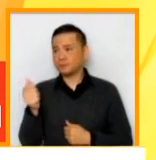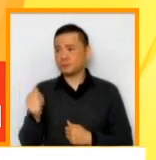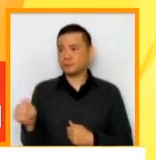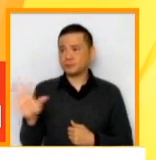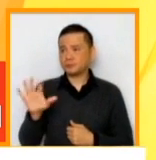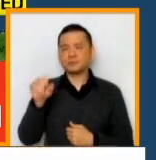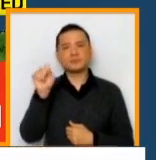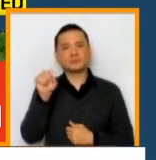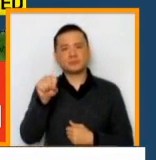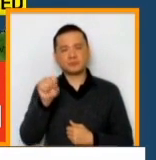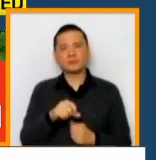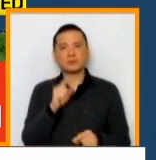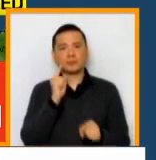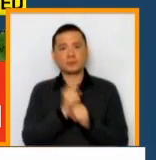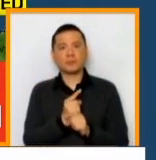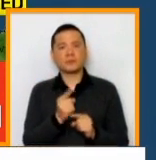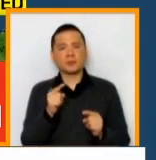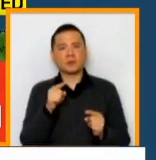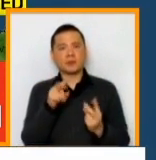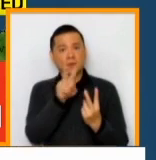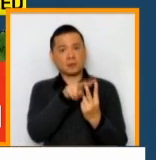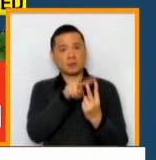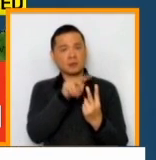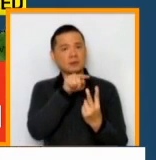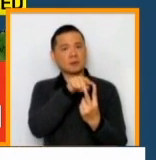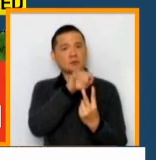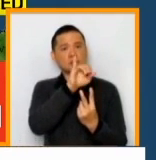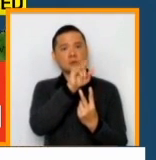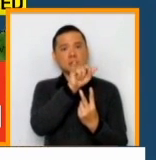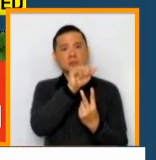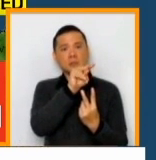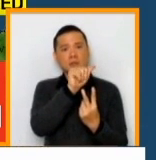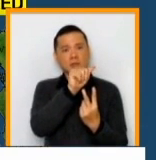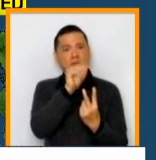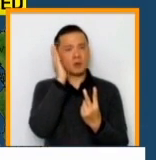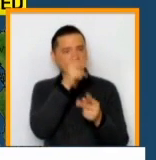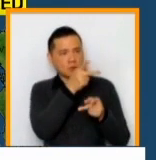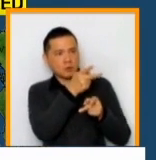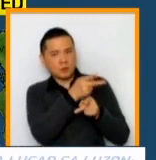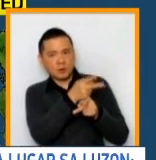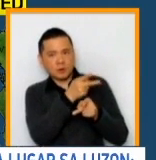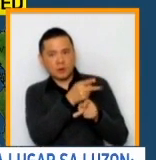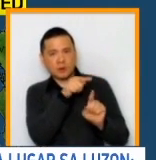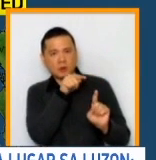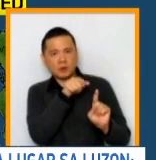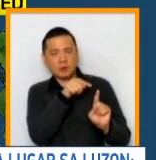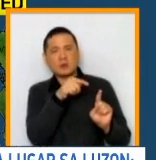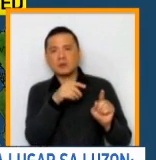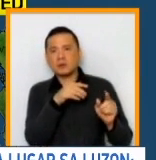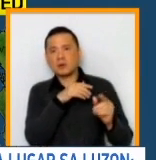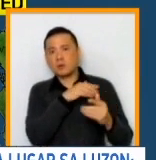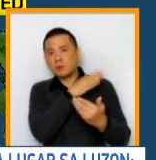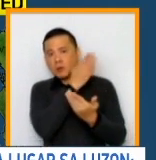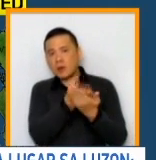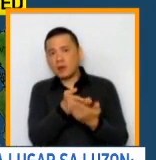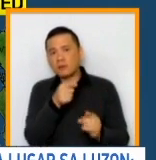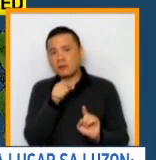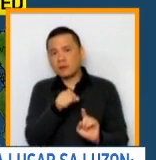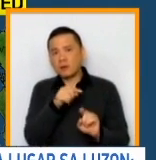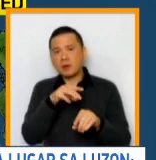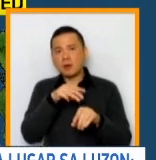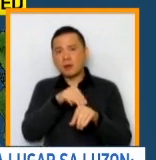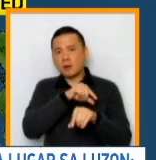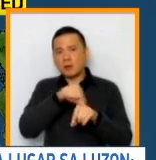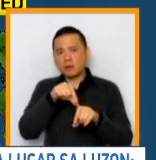nitong severe tropical storm na si Jolina ang coastal waters ng Bawak, Marinduque pagkatapos mag-landfall dito sa may bandang